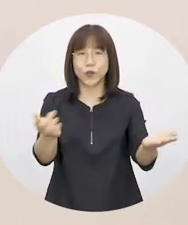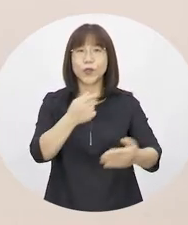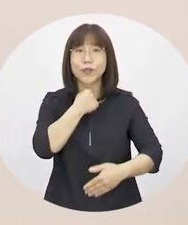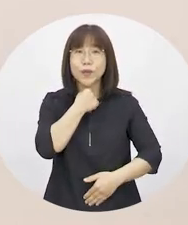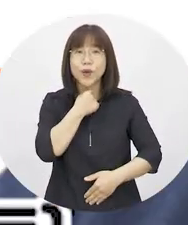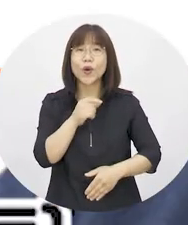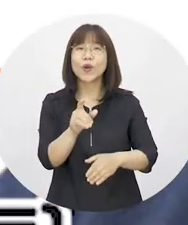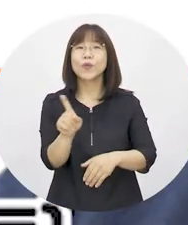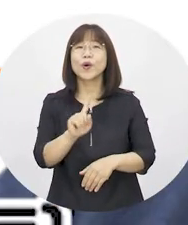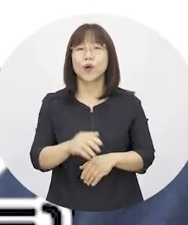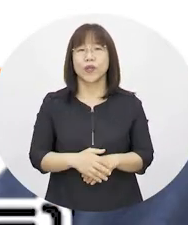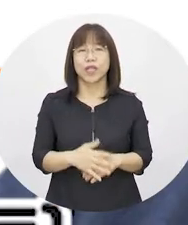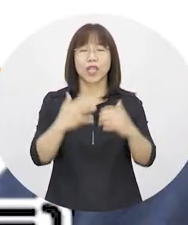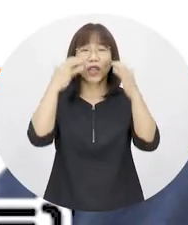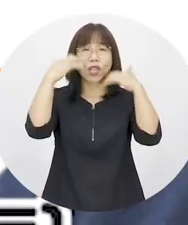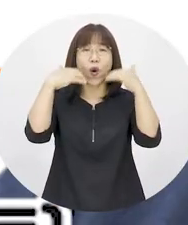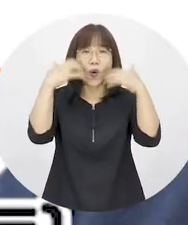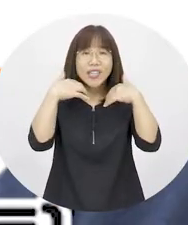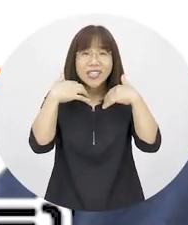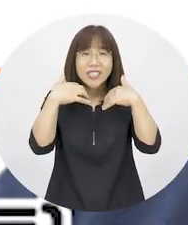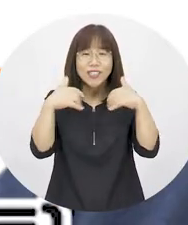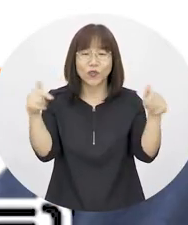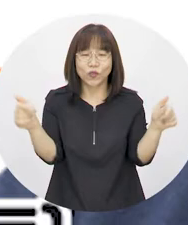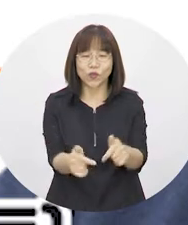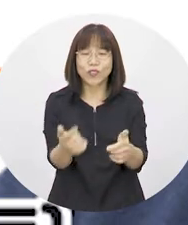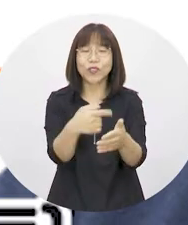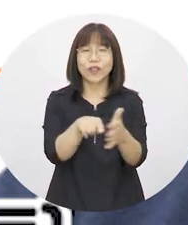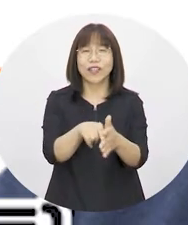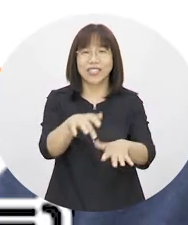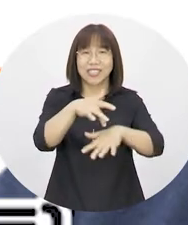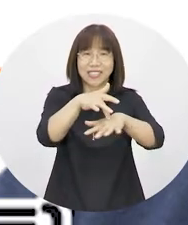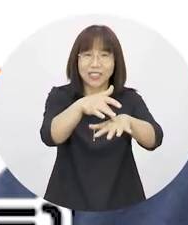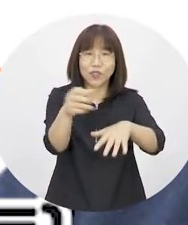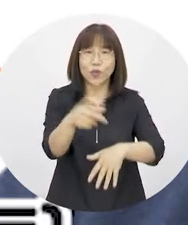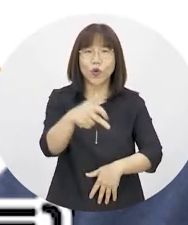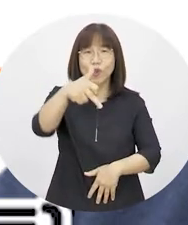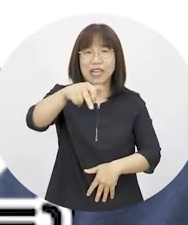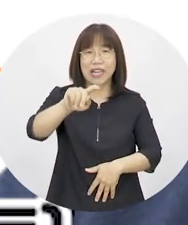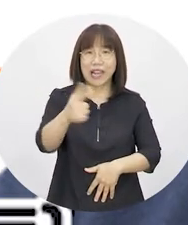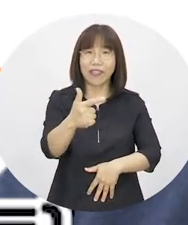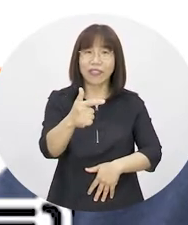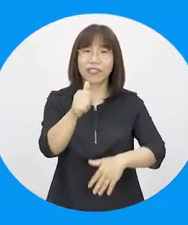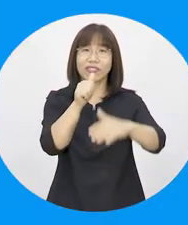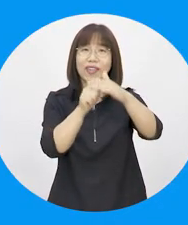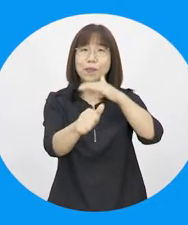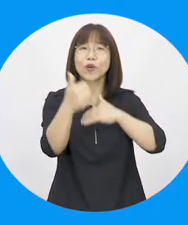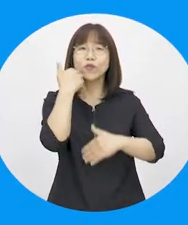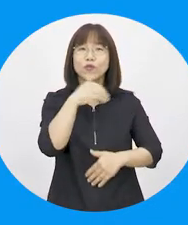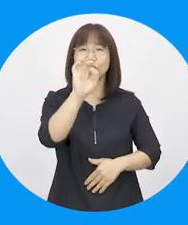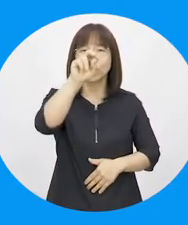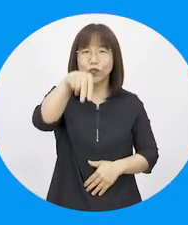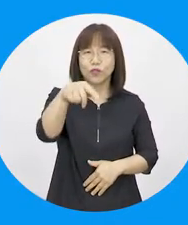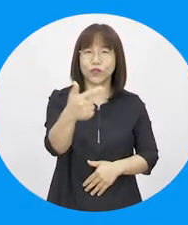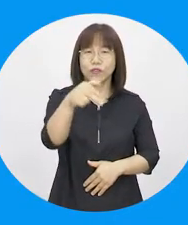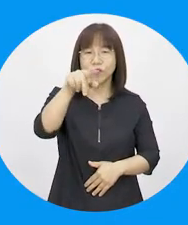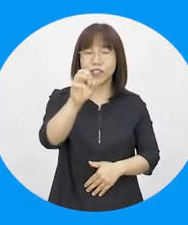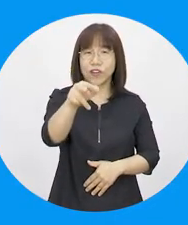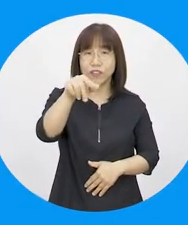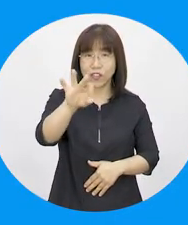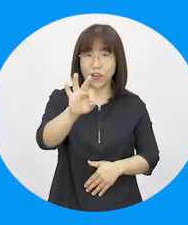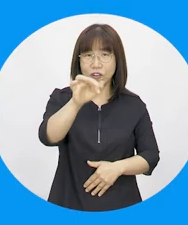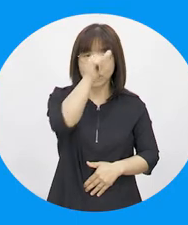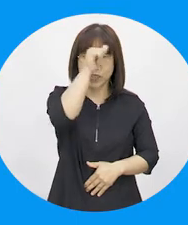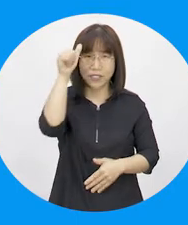좋겠습니다. 특히 보너스 강의로 더위를 녹이는 추천 좀비 영화와 칸의 여왕 윤여정의 영화 일생도